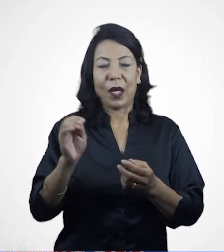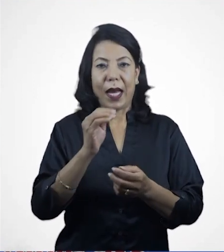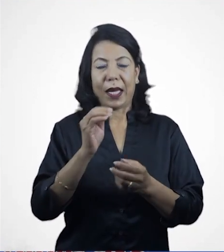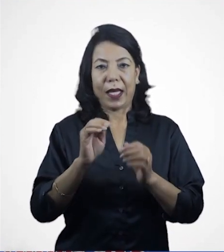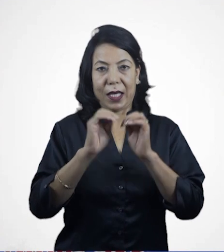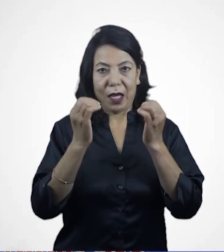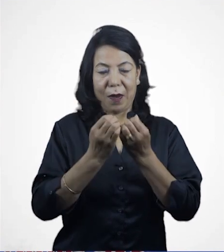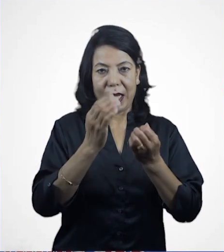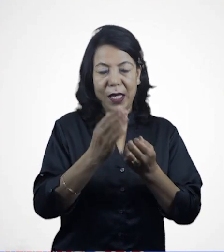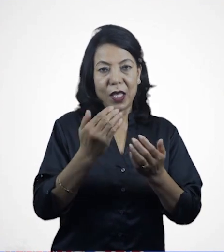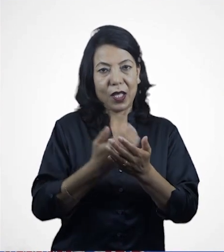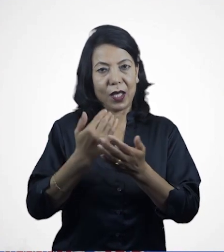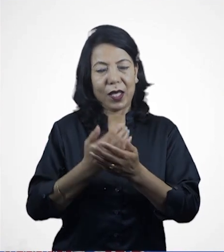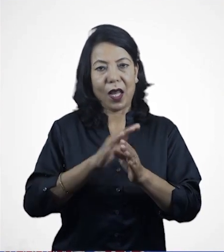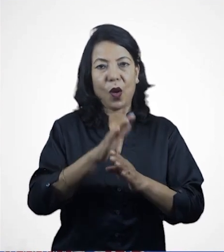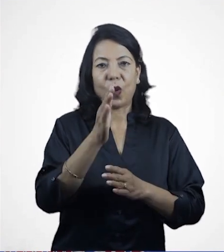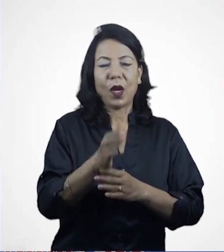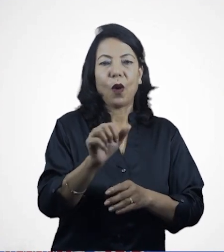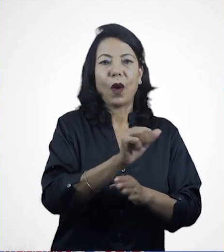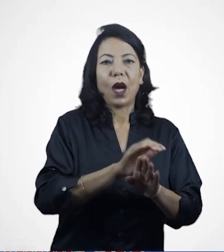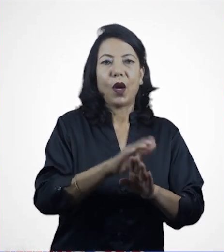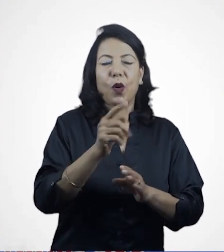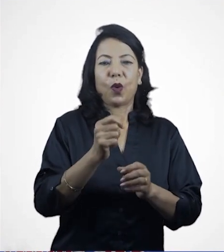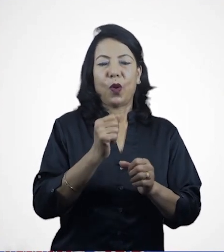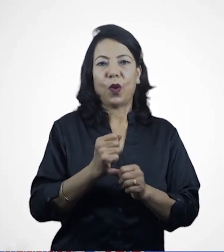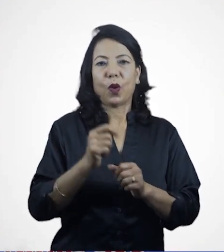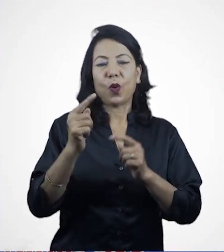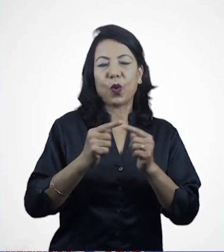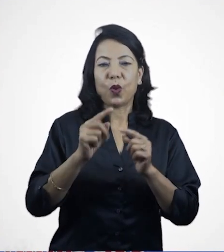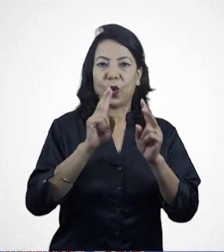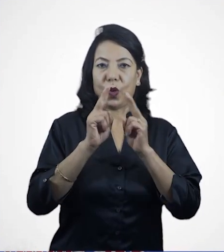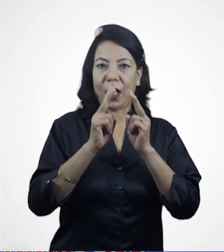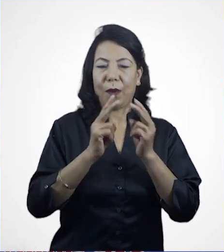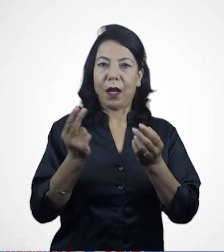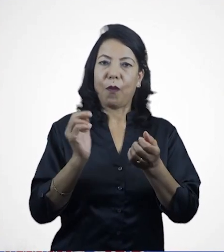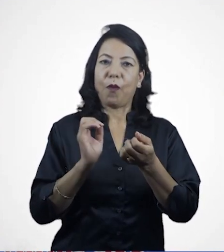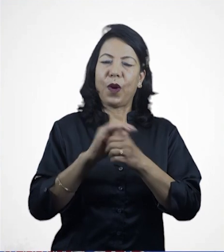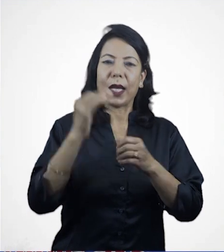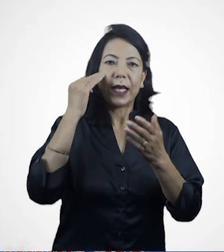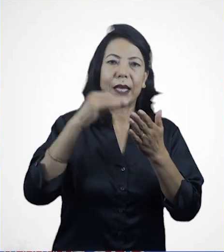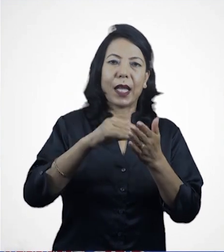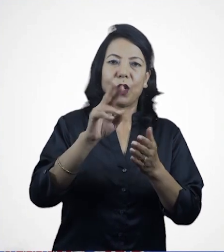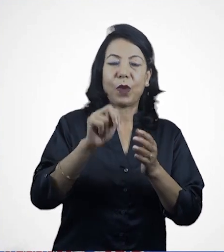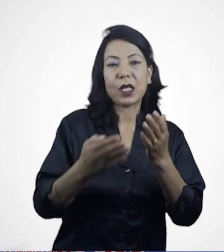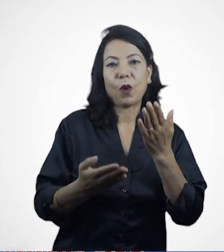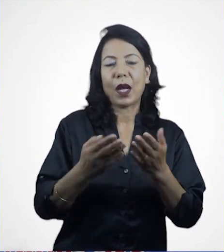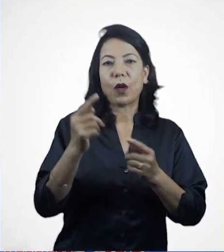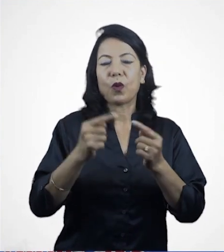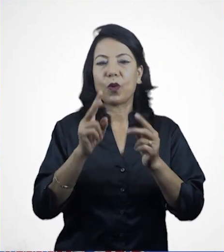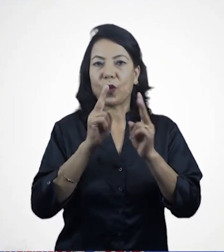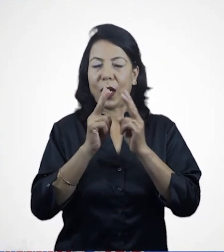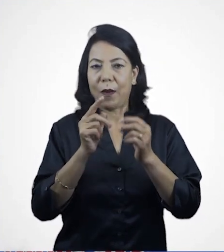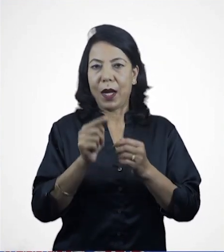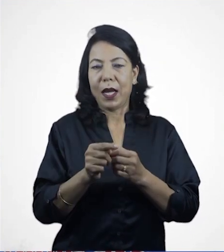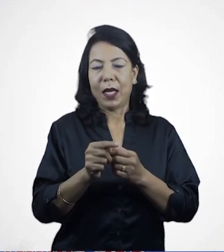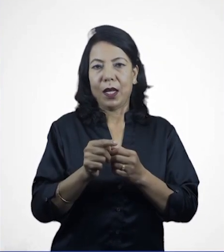इन अयना शंग शस्तायूल्हूली चाहिनी Uhण ओमें अच बढ़ी द् नुपरश्य कं